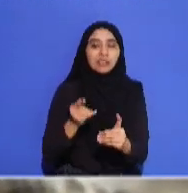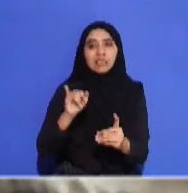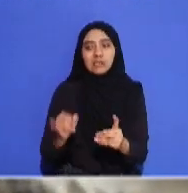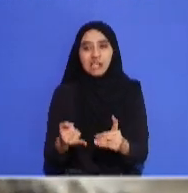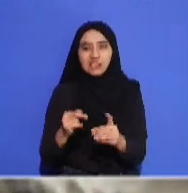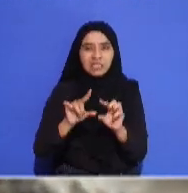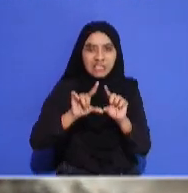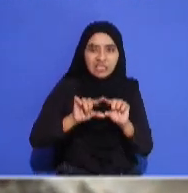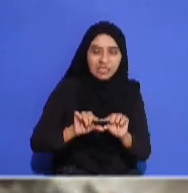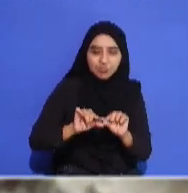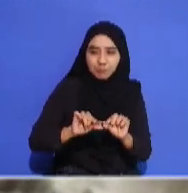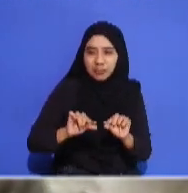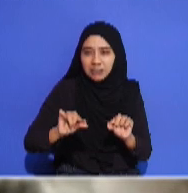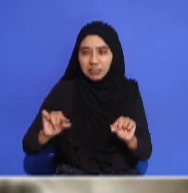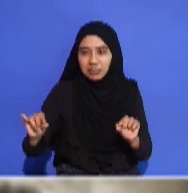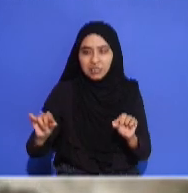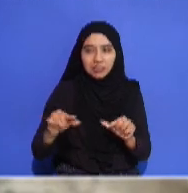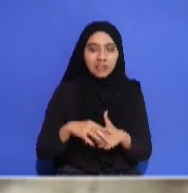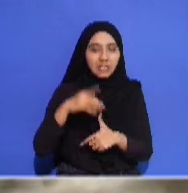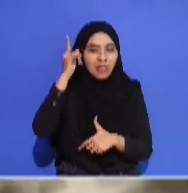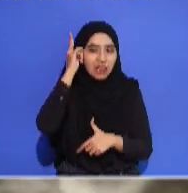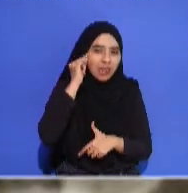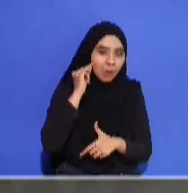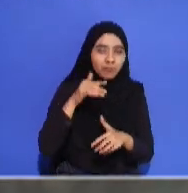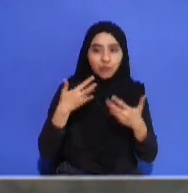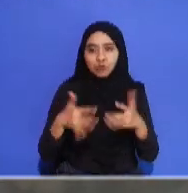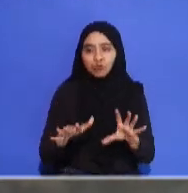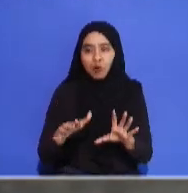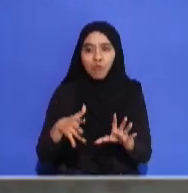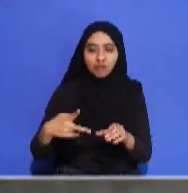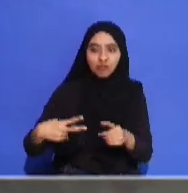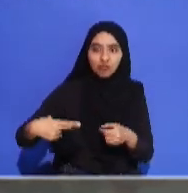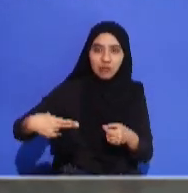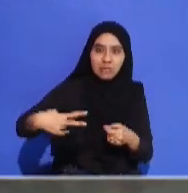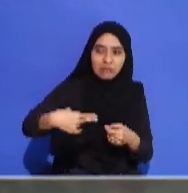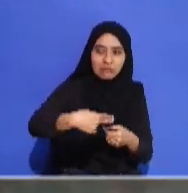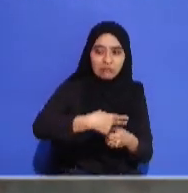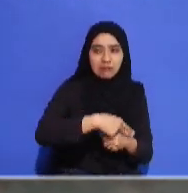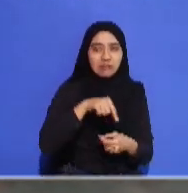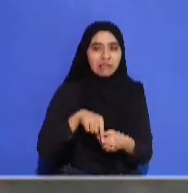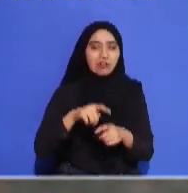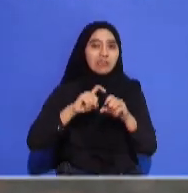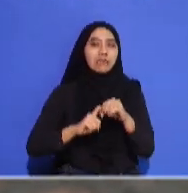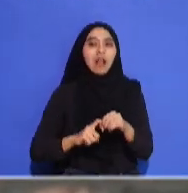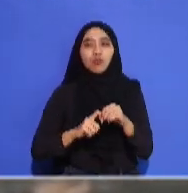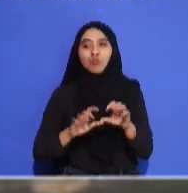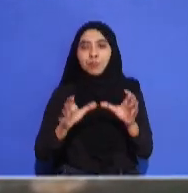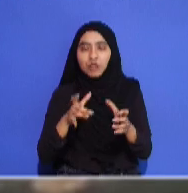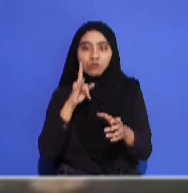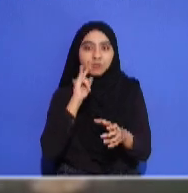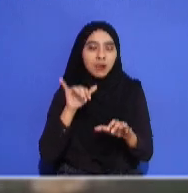tipis. Saksampunipun dados tipis lajeng dipun kethok jumbo kalian cakrek menopo ingkang badhe dipun